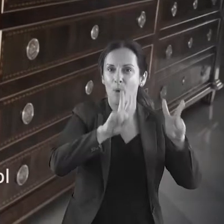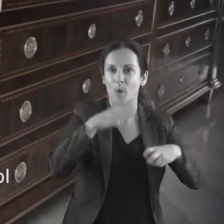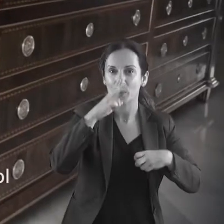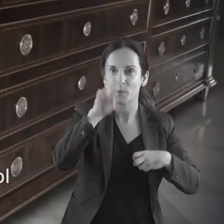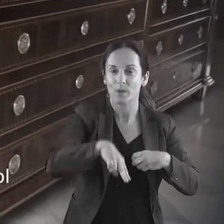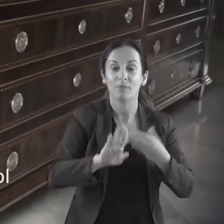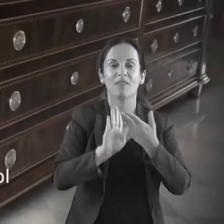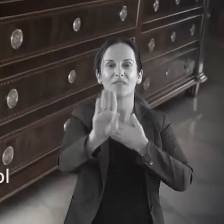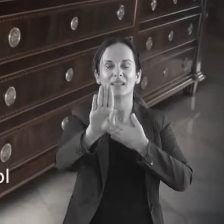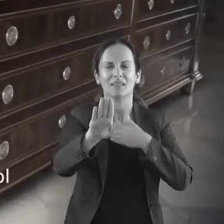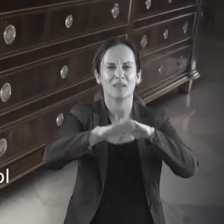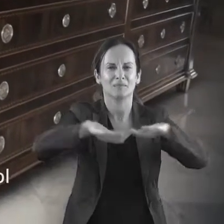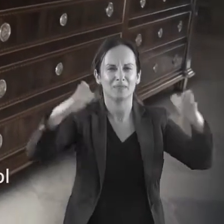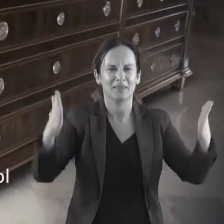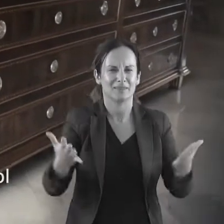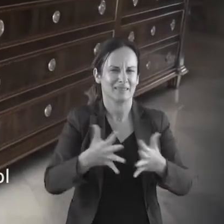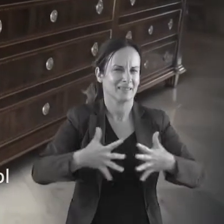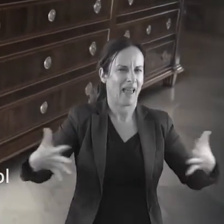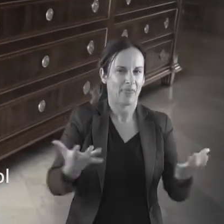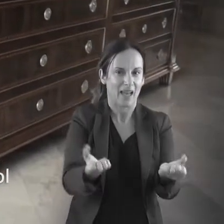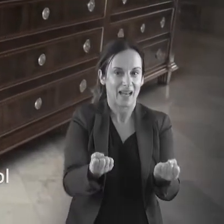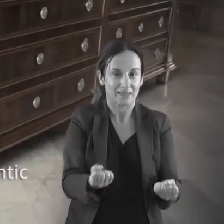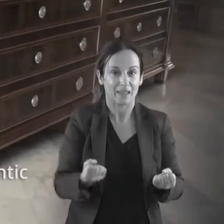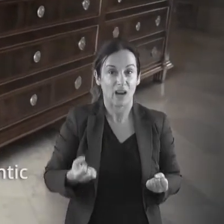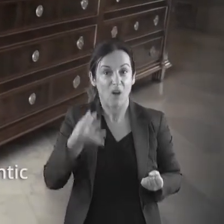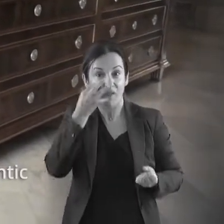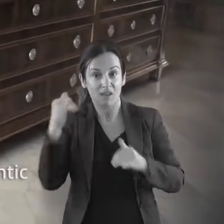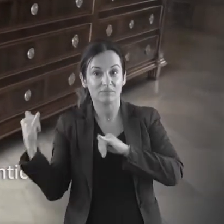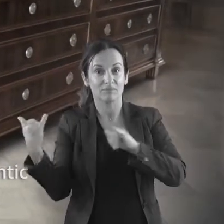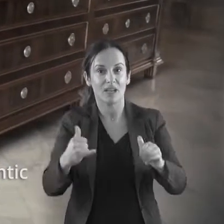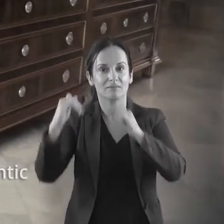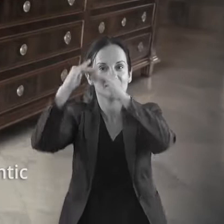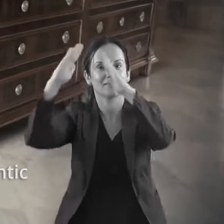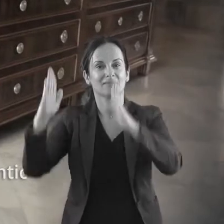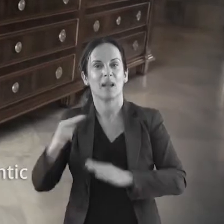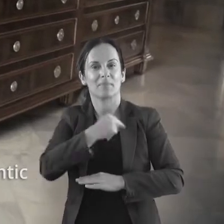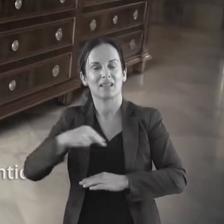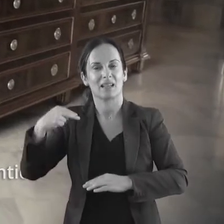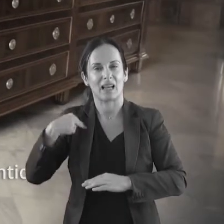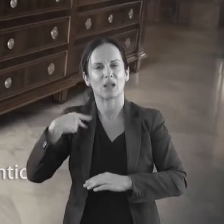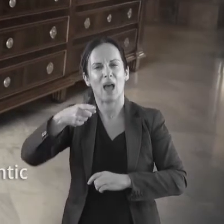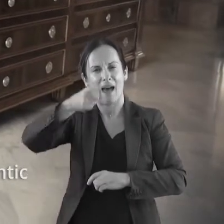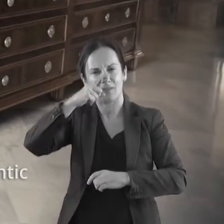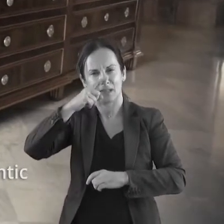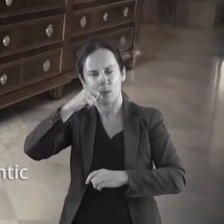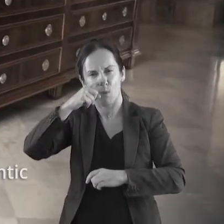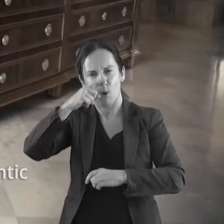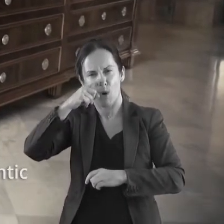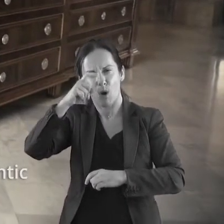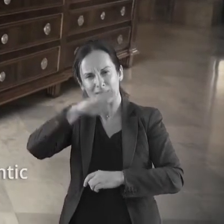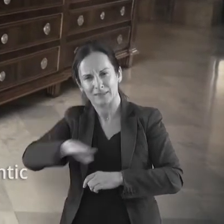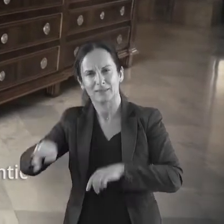Caminant cap a l'esquerra i trepitjant el trespol original de marbre, trobarem un gran canterano procedent de l'antic hospici de la